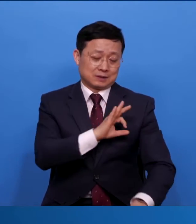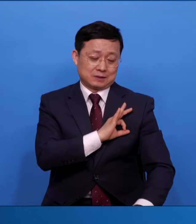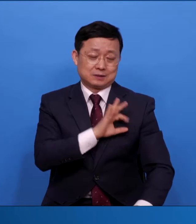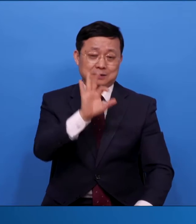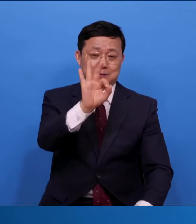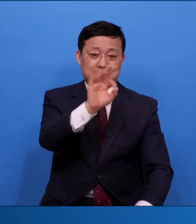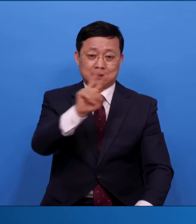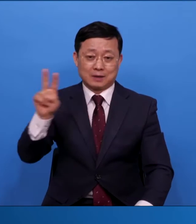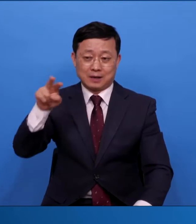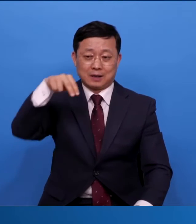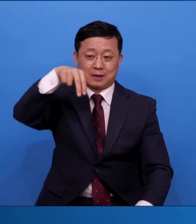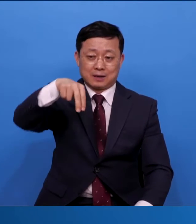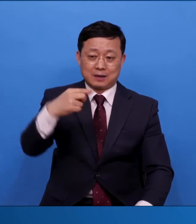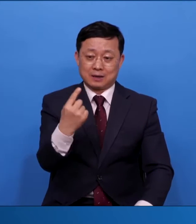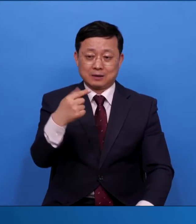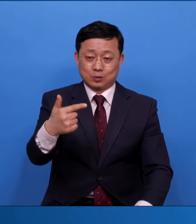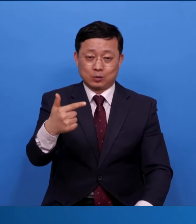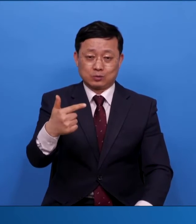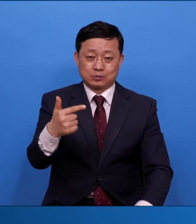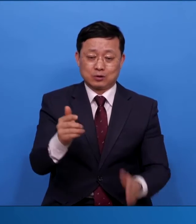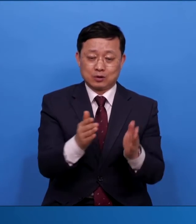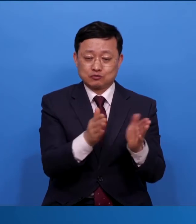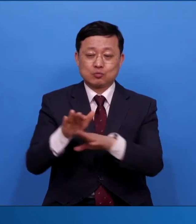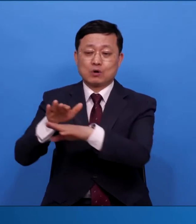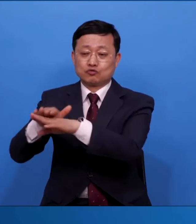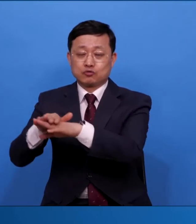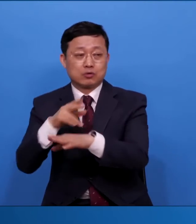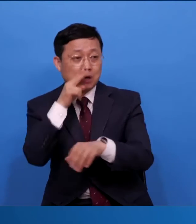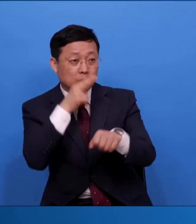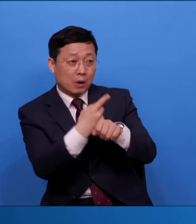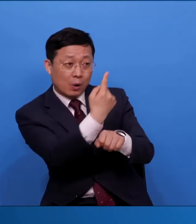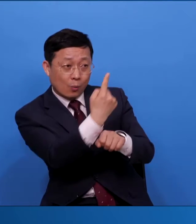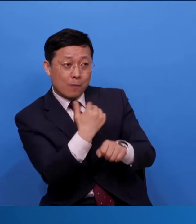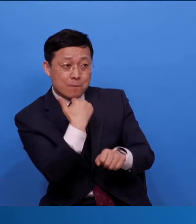야손 같은 인물을 준비해 놓고 기다리고 계십니다.